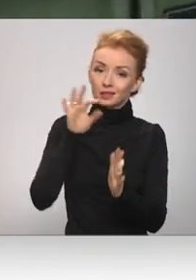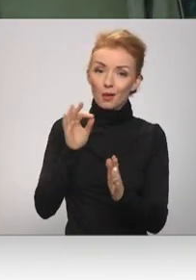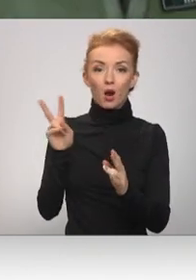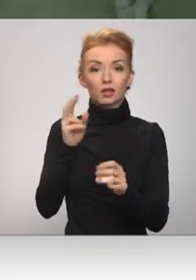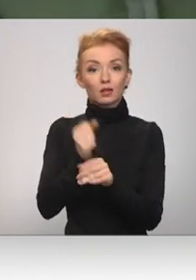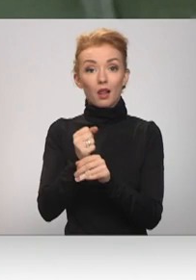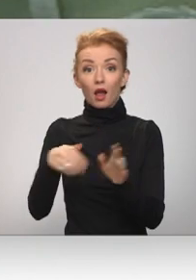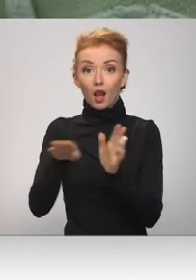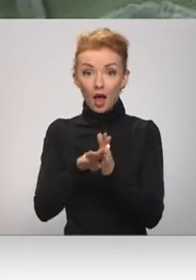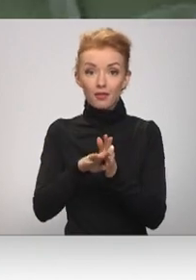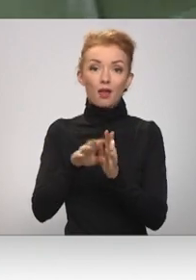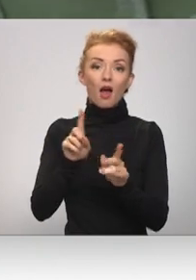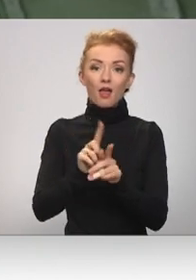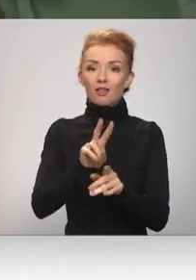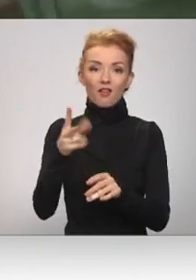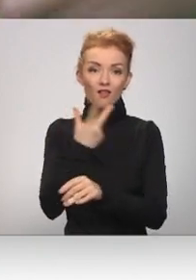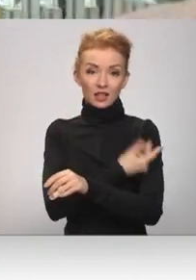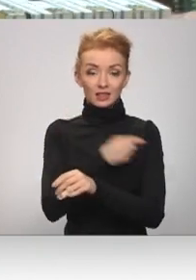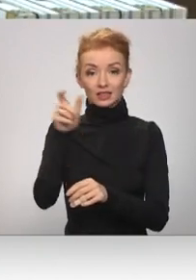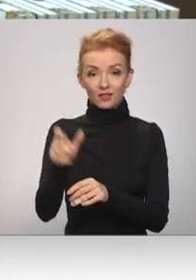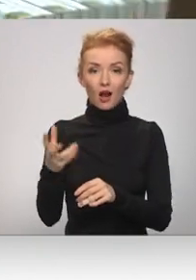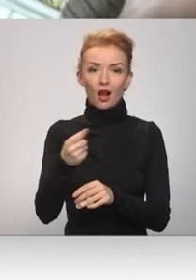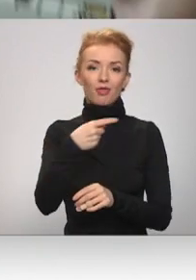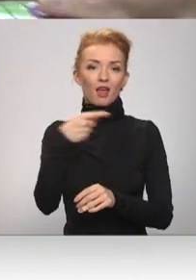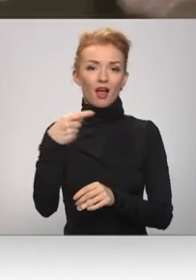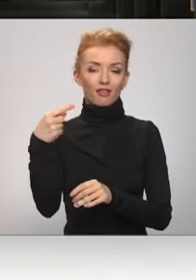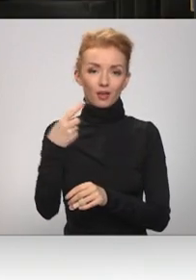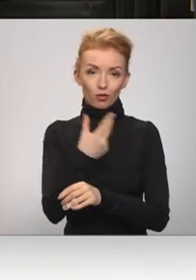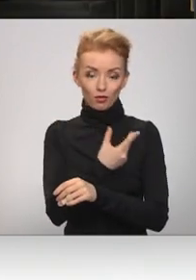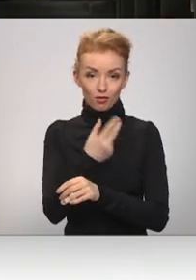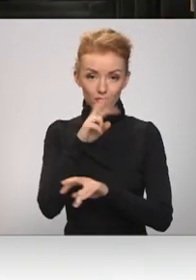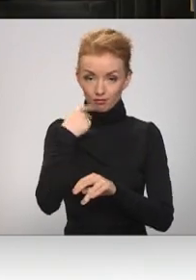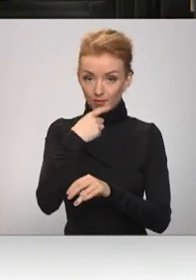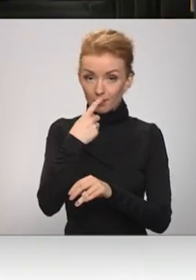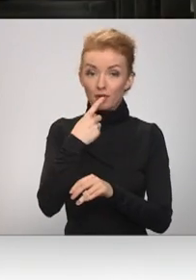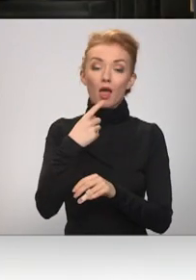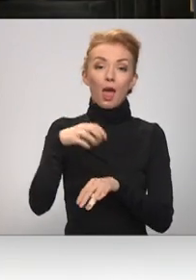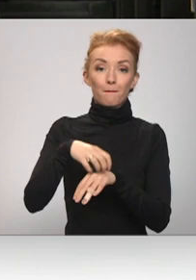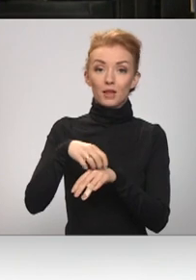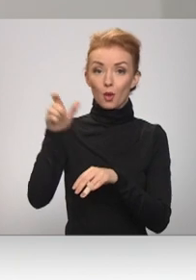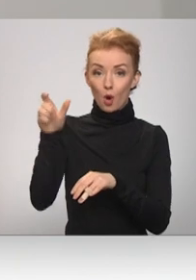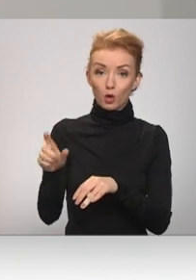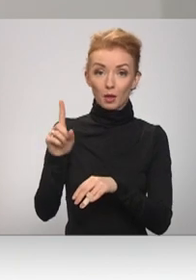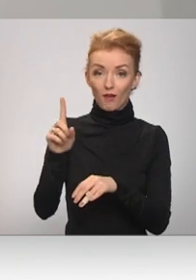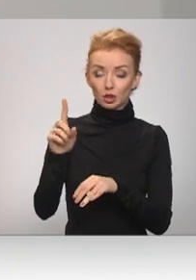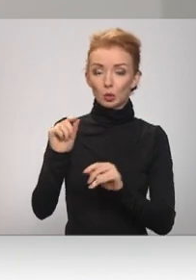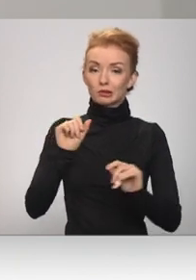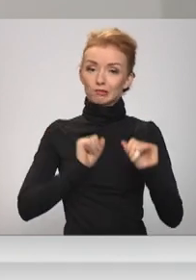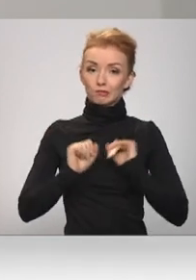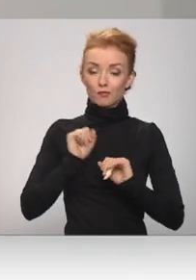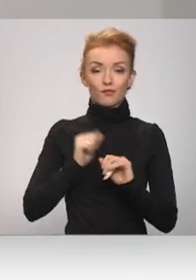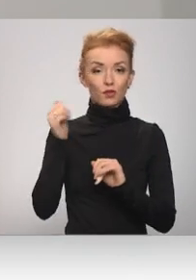klātienē varētu arī nevakcinēti darbinieki ar negatīvu testu. Epidemiologs Jurijs Perevoščikovs gan ir piesardzīgs.